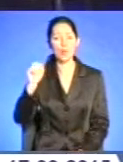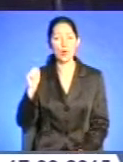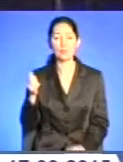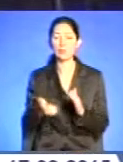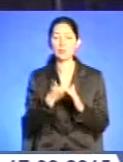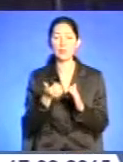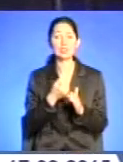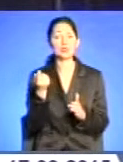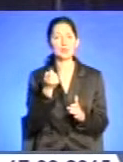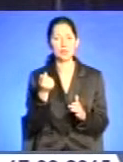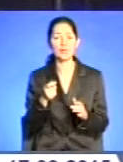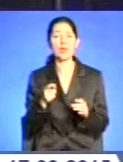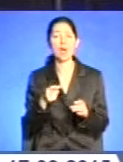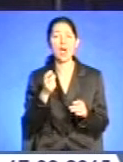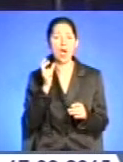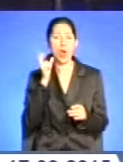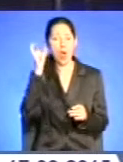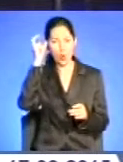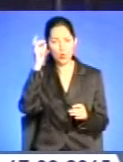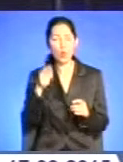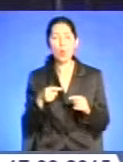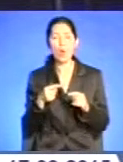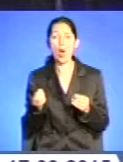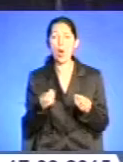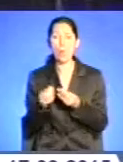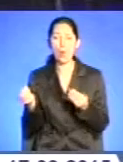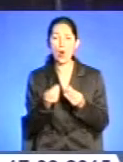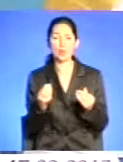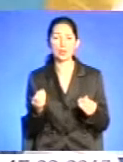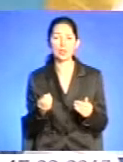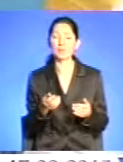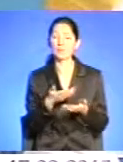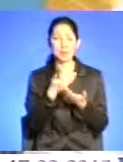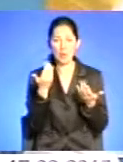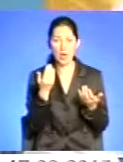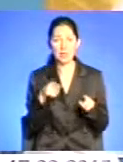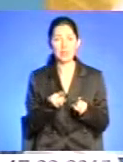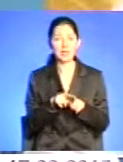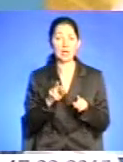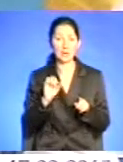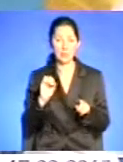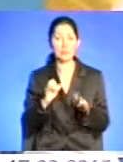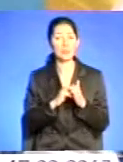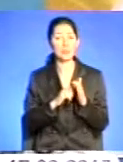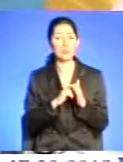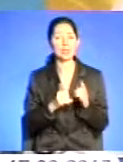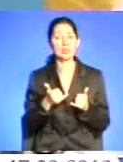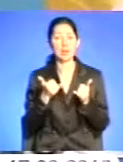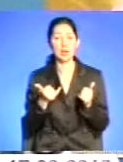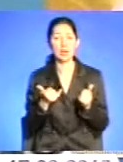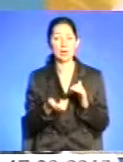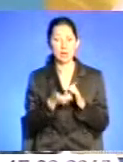борошна, городини немає, так само, як і причин для їх здорожчання. Радують показники по продовольчій